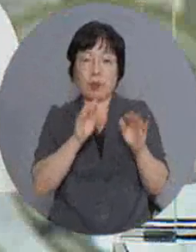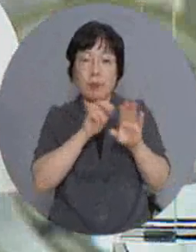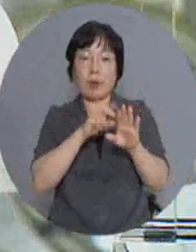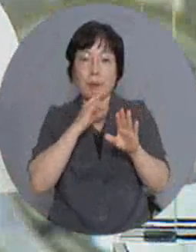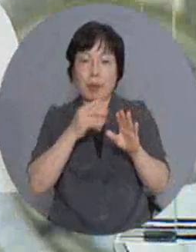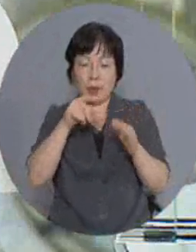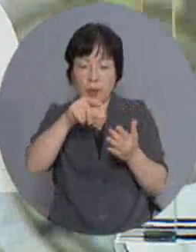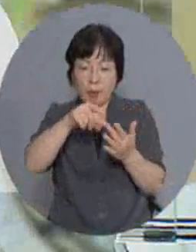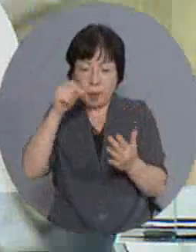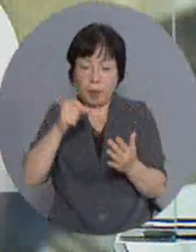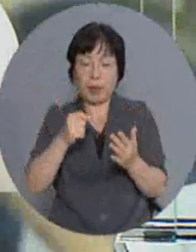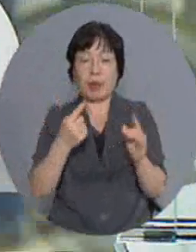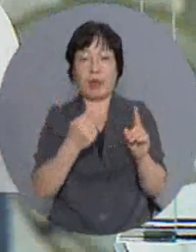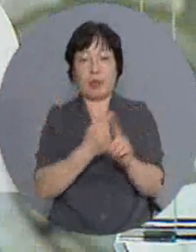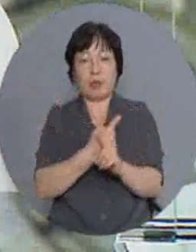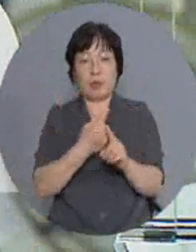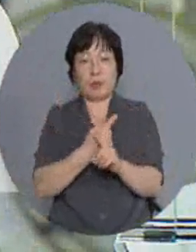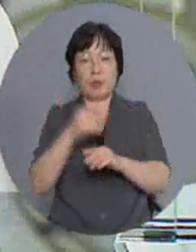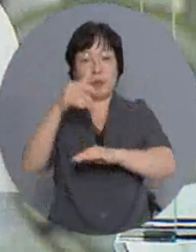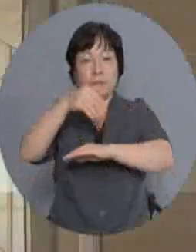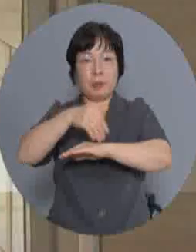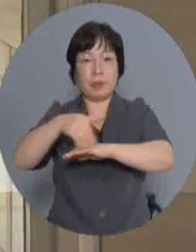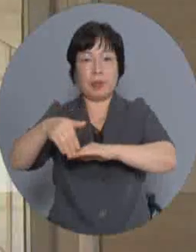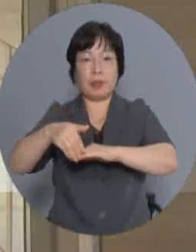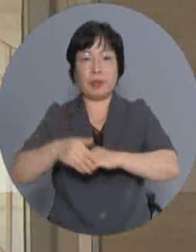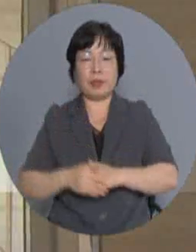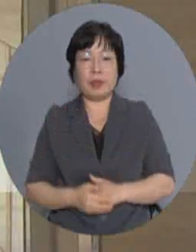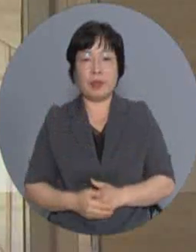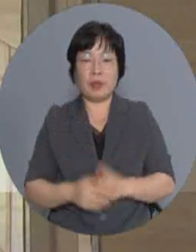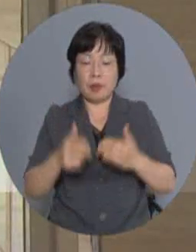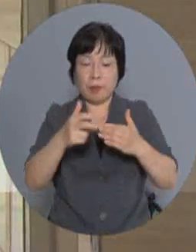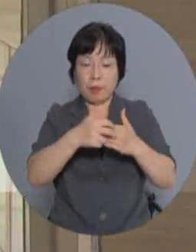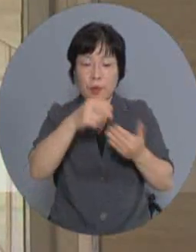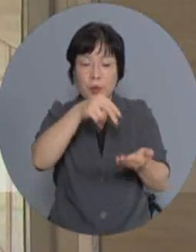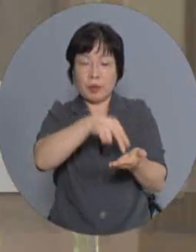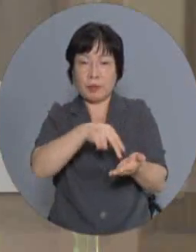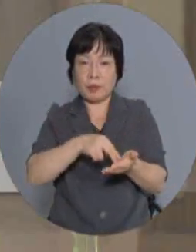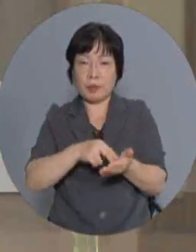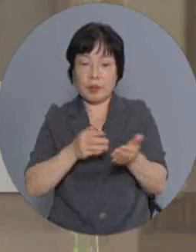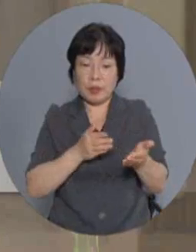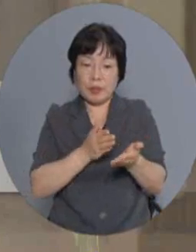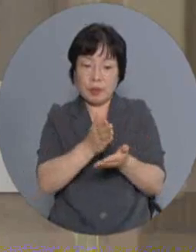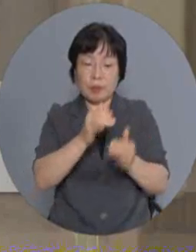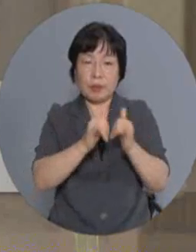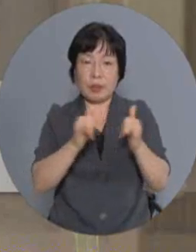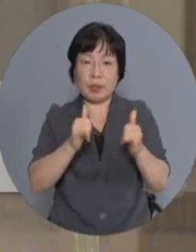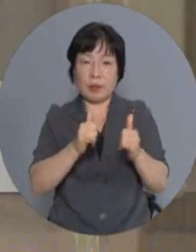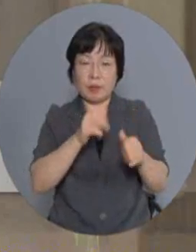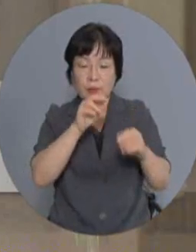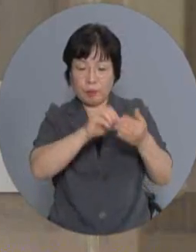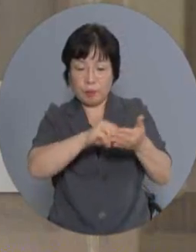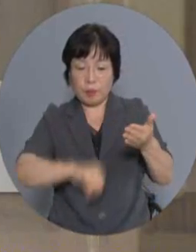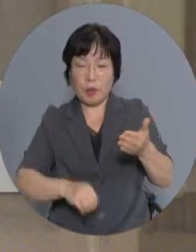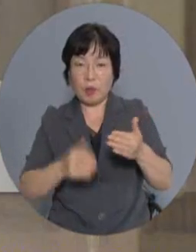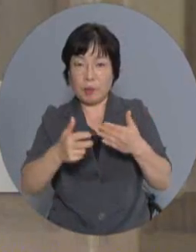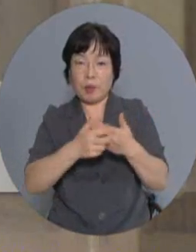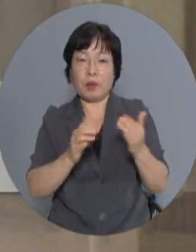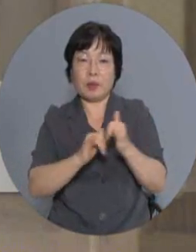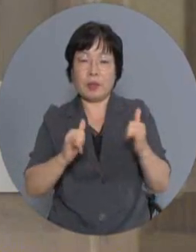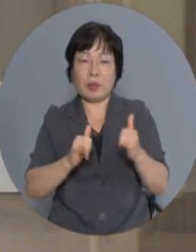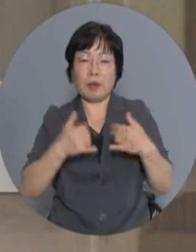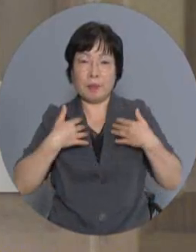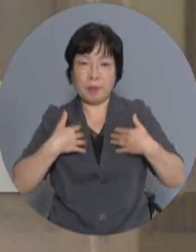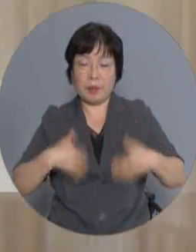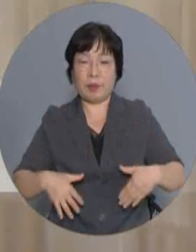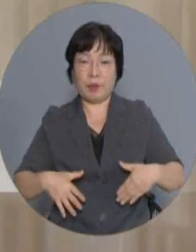선별적으로 수용해 치료할 계획입니다 병원측은 전공이 이탈로 인해 기존 의료진들의 피로가